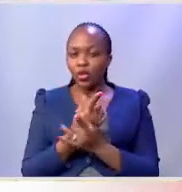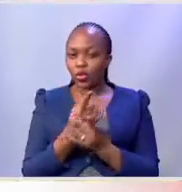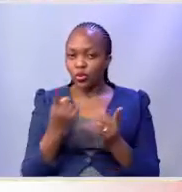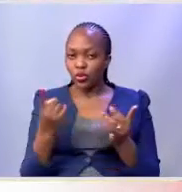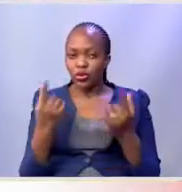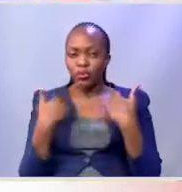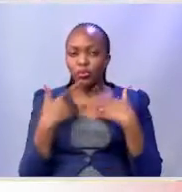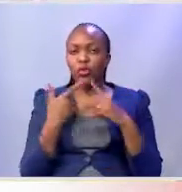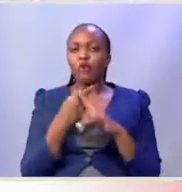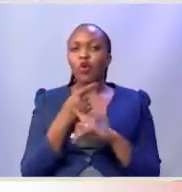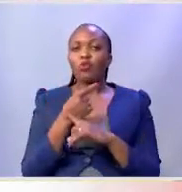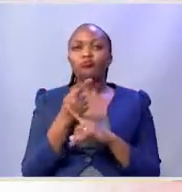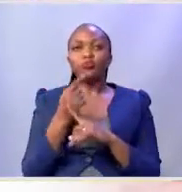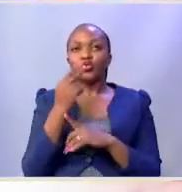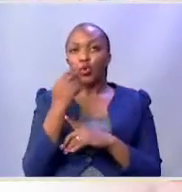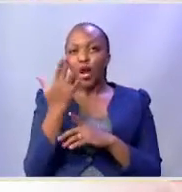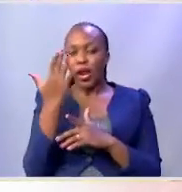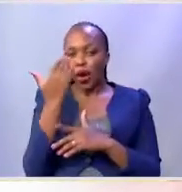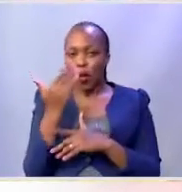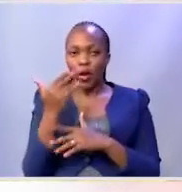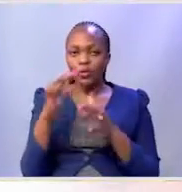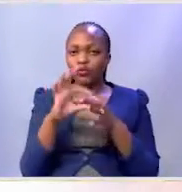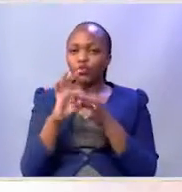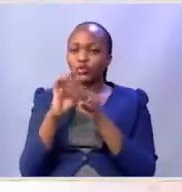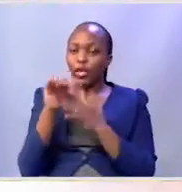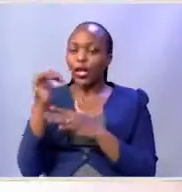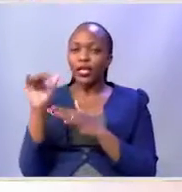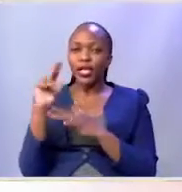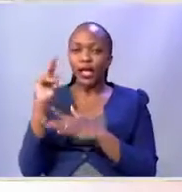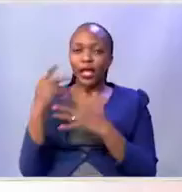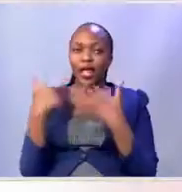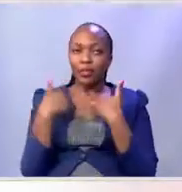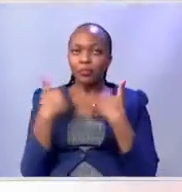Turkana kwa kuungana na Wakenya wengine